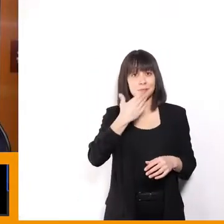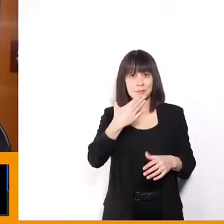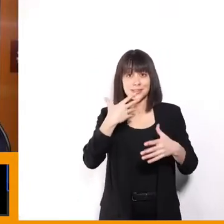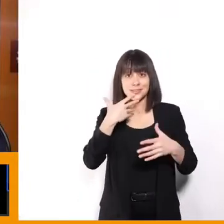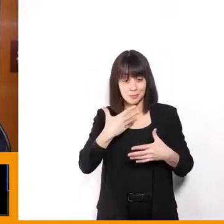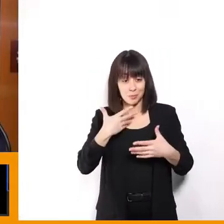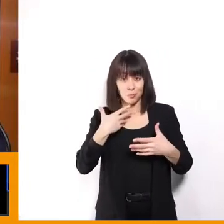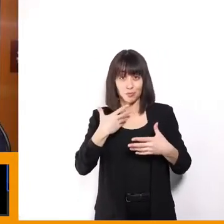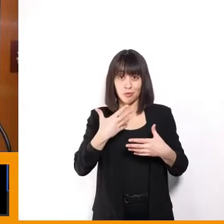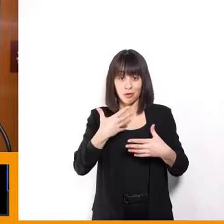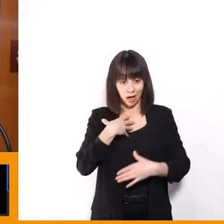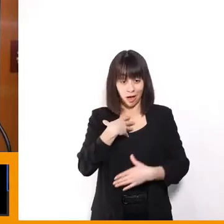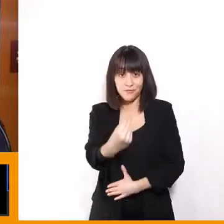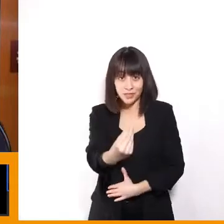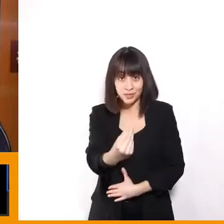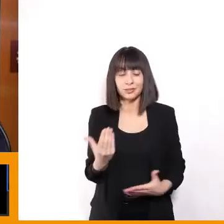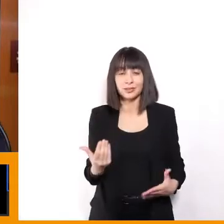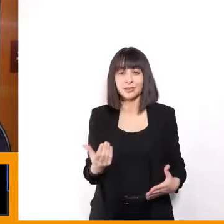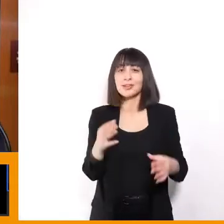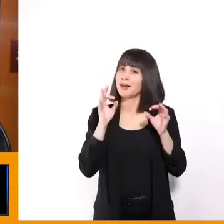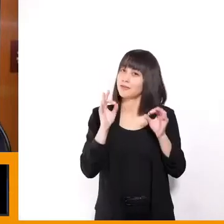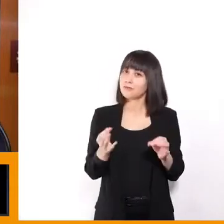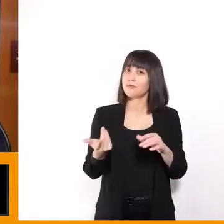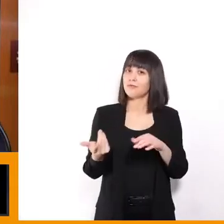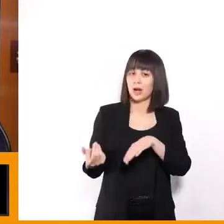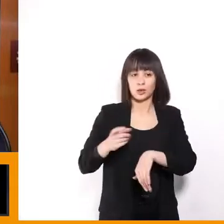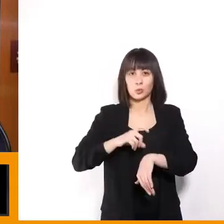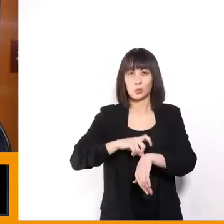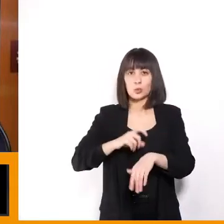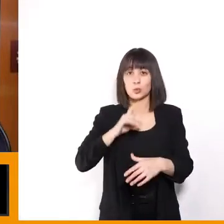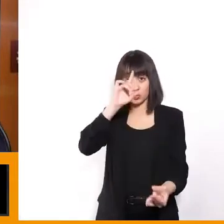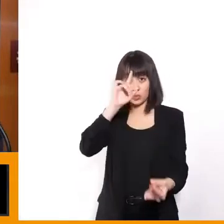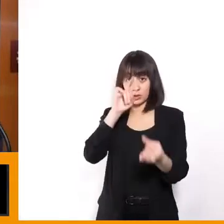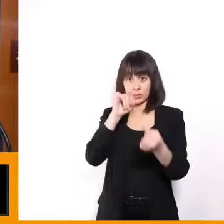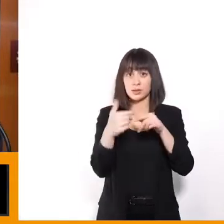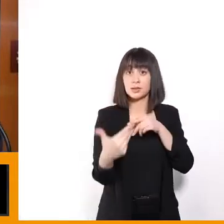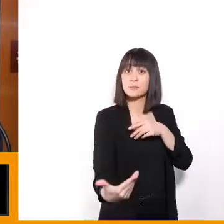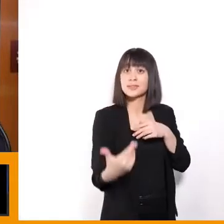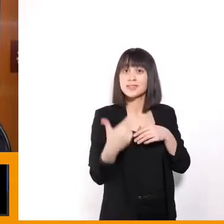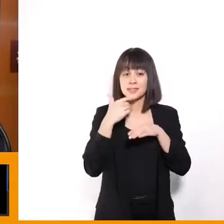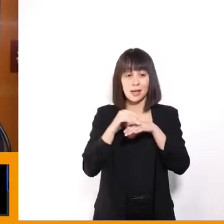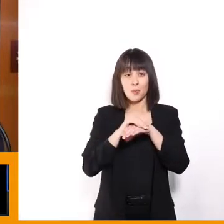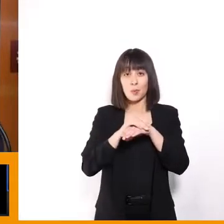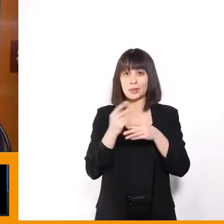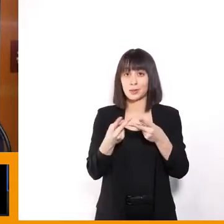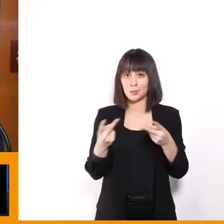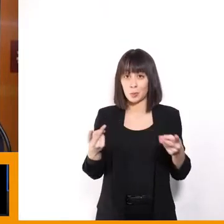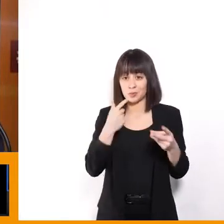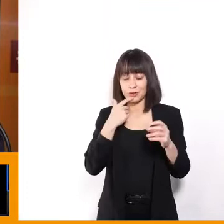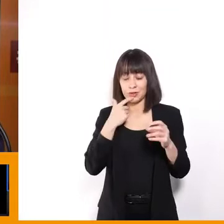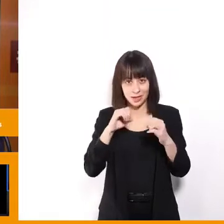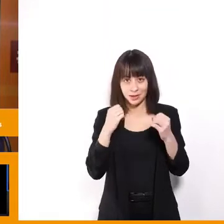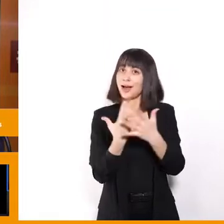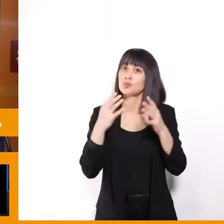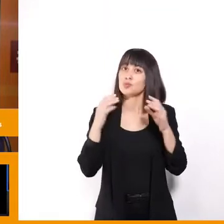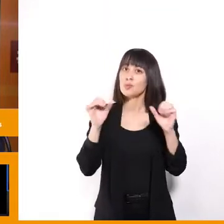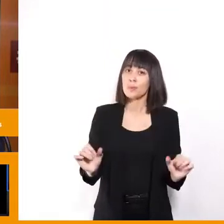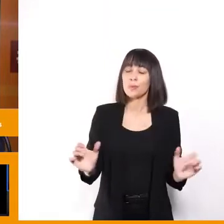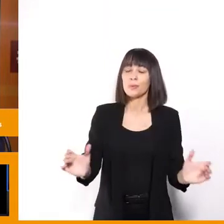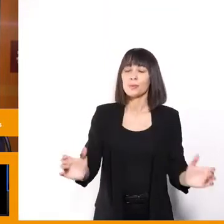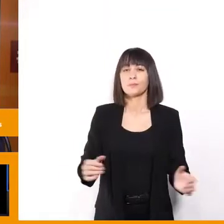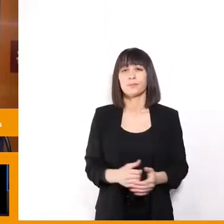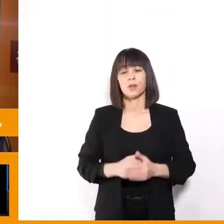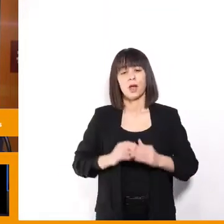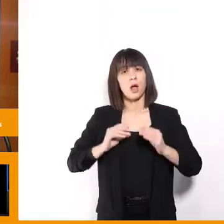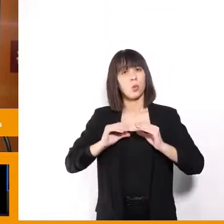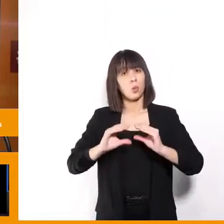cette initiative qui permet en tout cas de réagir directement sur ce sujet de politique publique qui est le handicap, sujet important. Alors très concrètement